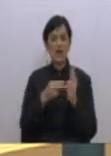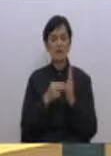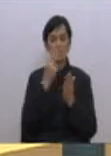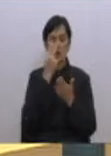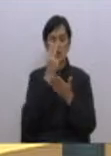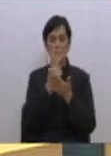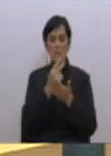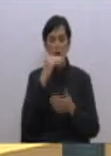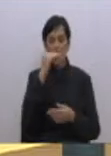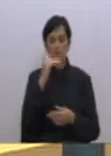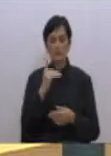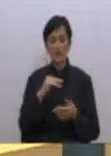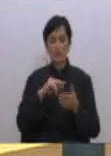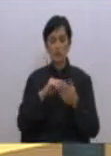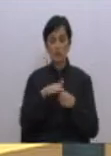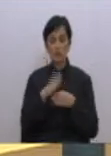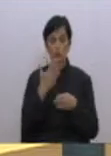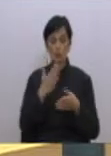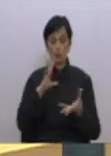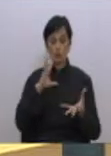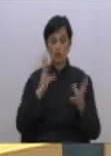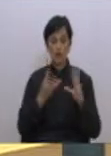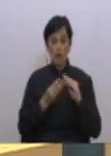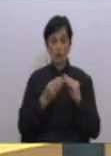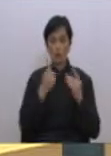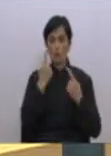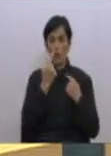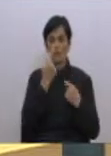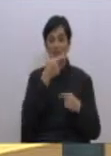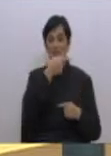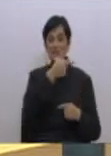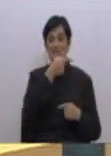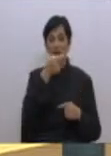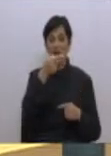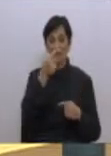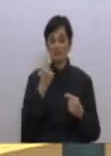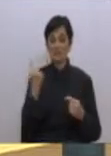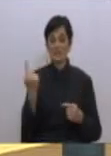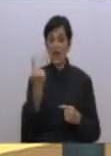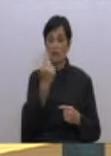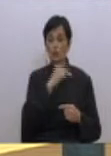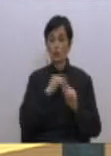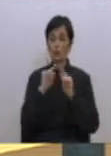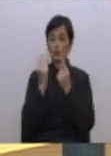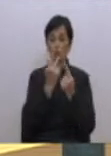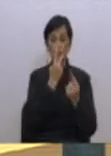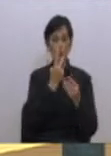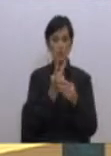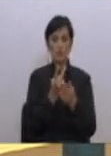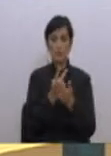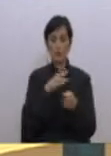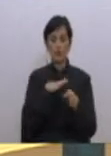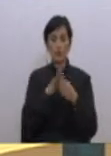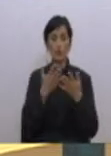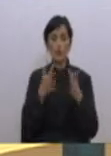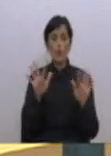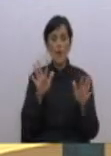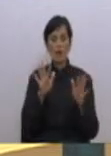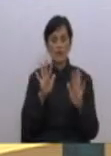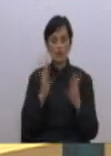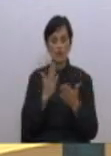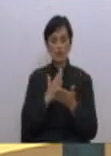beli, șesule ba, tu ce în ceamul mâna se mi-a arătat asta, tita, tu trebuie ba ce o credau, dacă ați șesule bismaciune beli, umite și întruva și